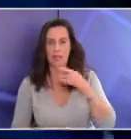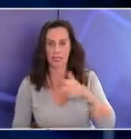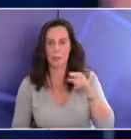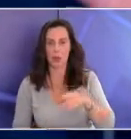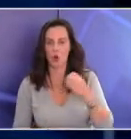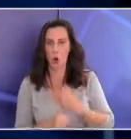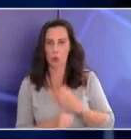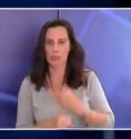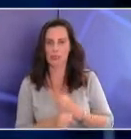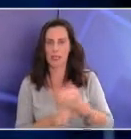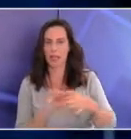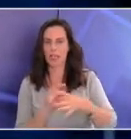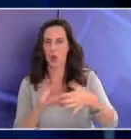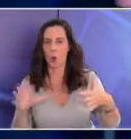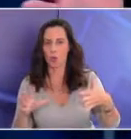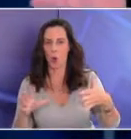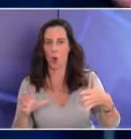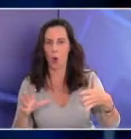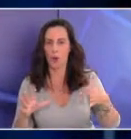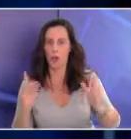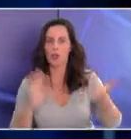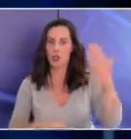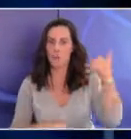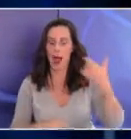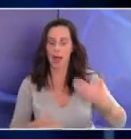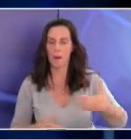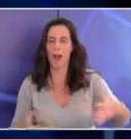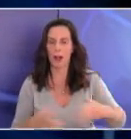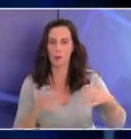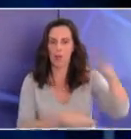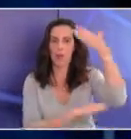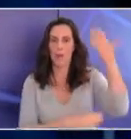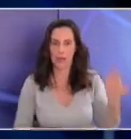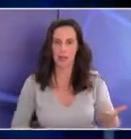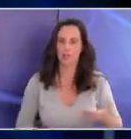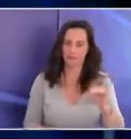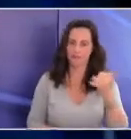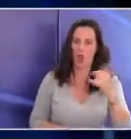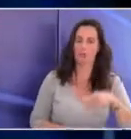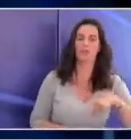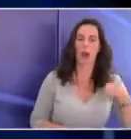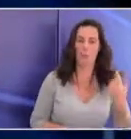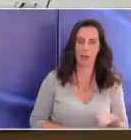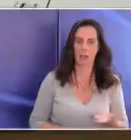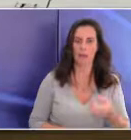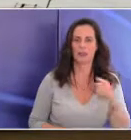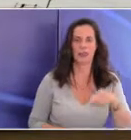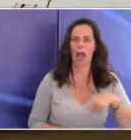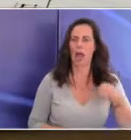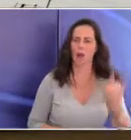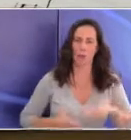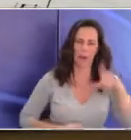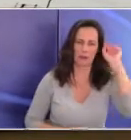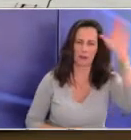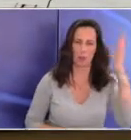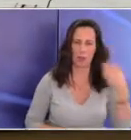מה שגורם לאיזשהו ניתוק בינה לבין מה שפעם היה הקבוצה של העם. זה הרבה זמן. זהו. אבל זה הרבה זמן במכבי